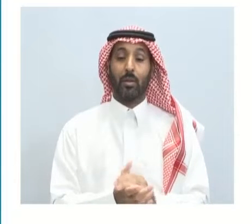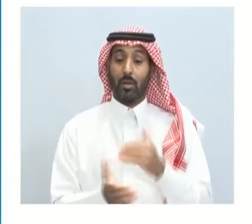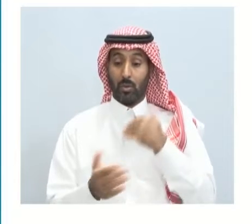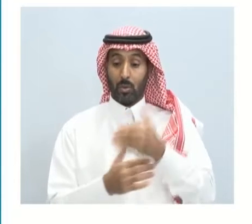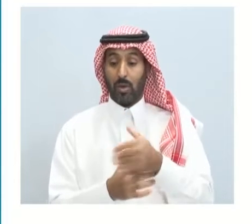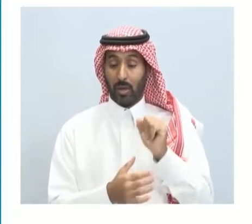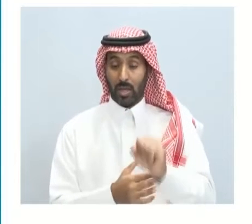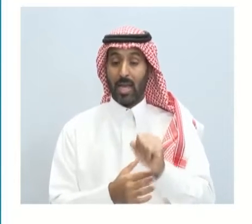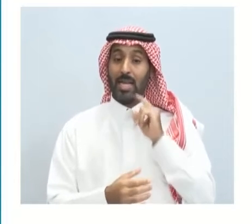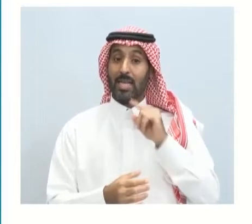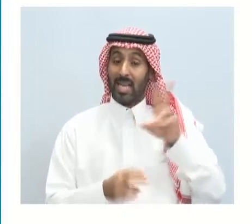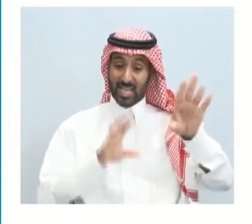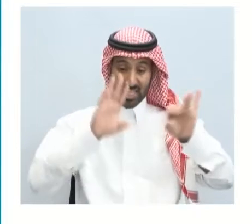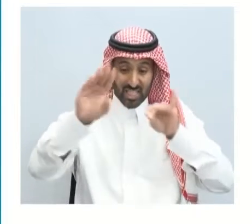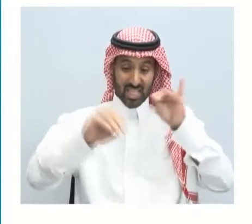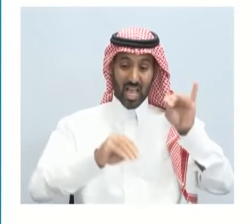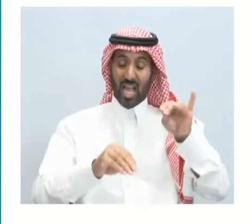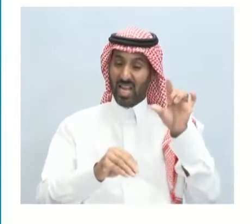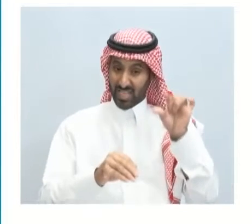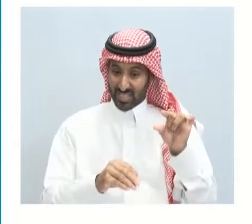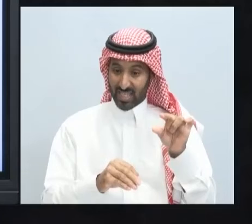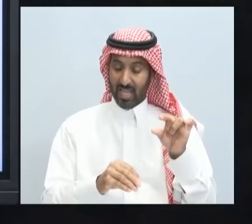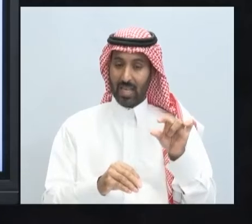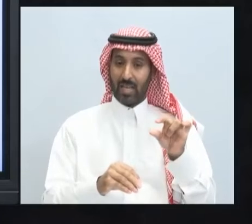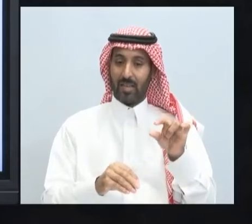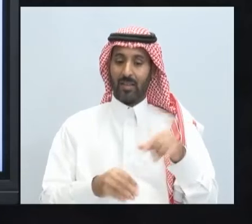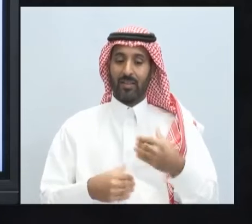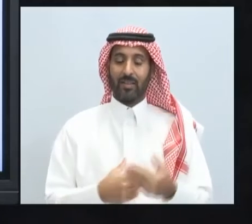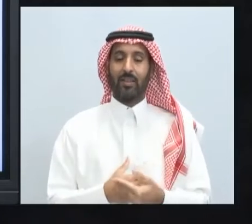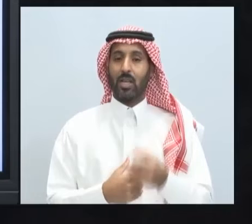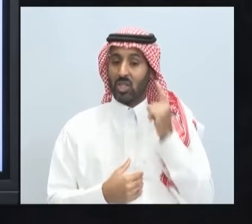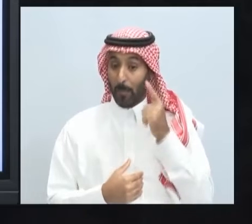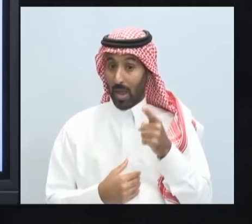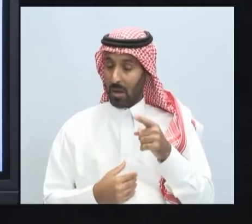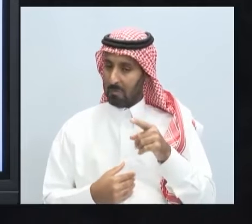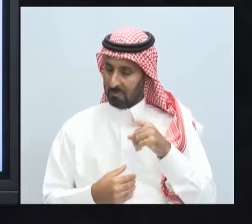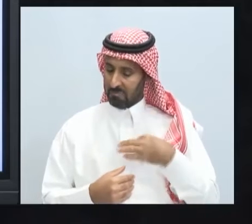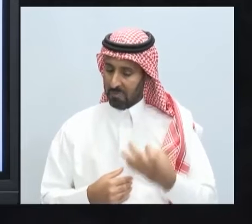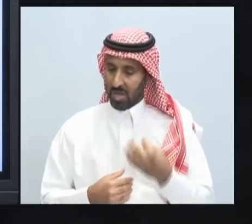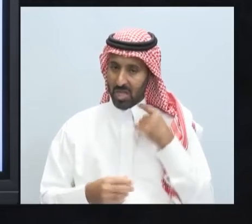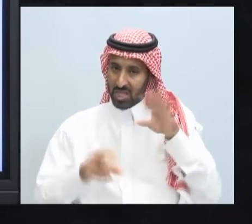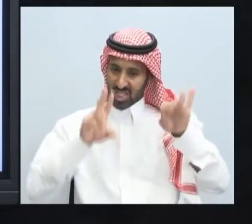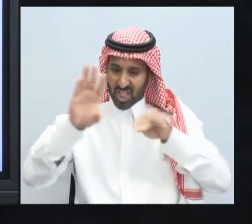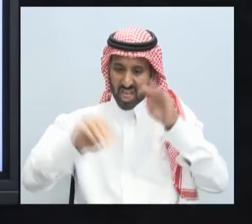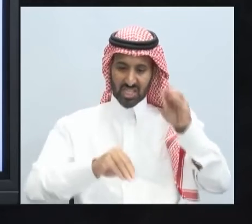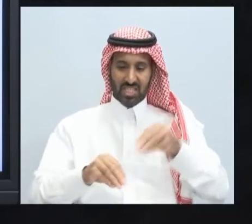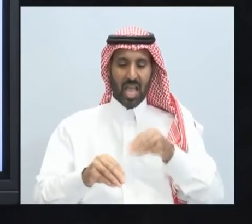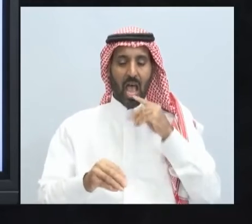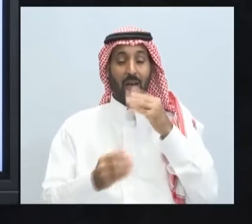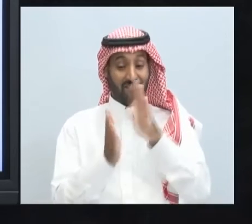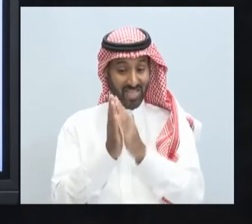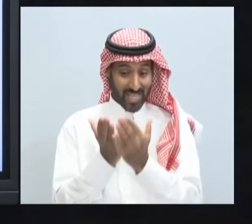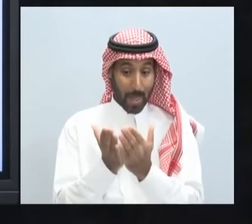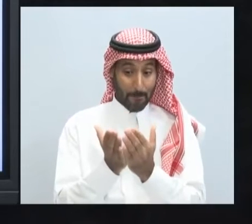لدينا قصه جميعنا نرغب في سماع القصص لدينا هذه القصه الموجوده في